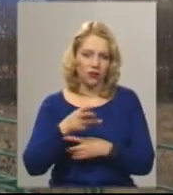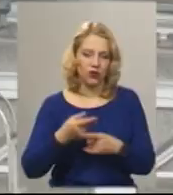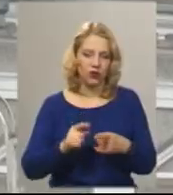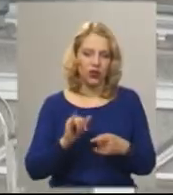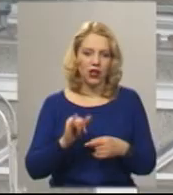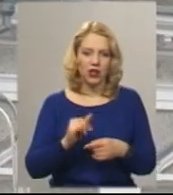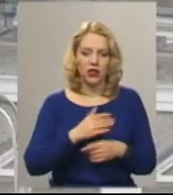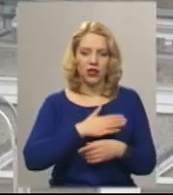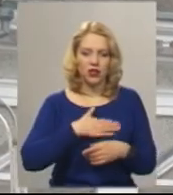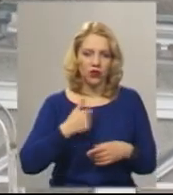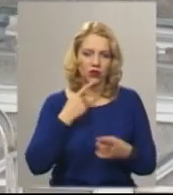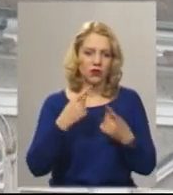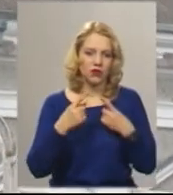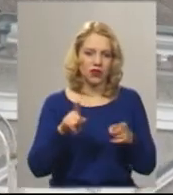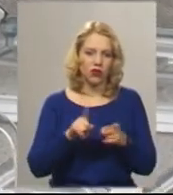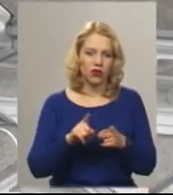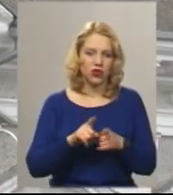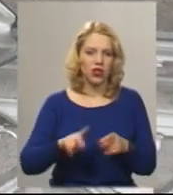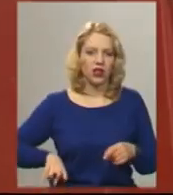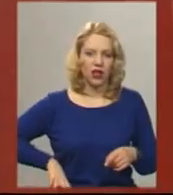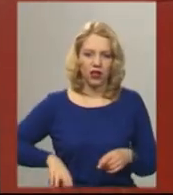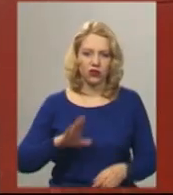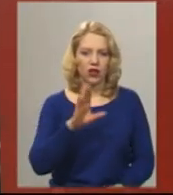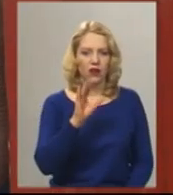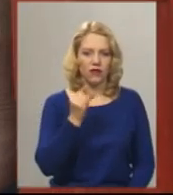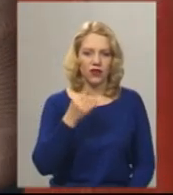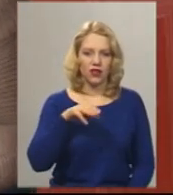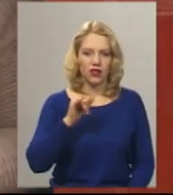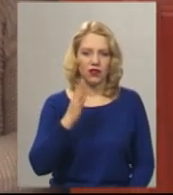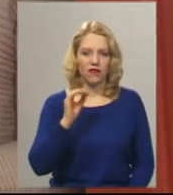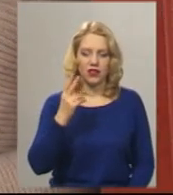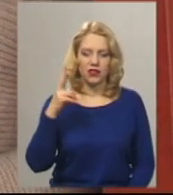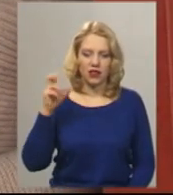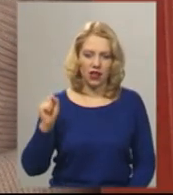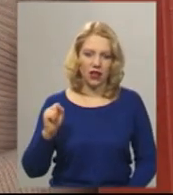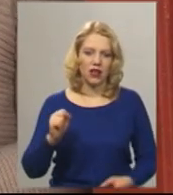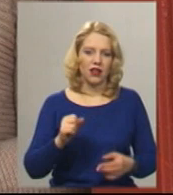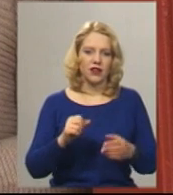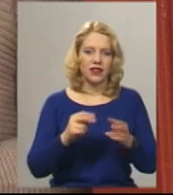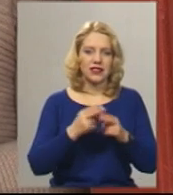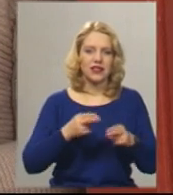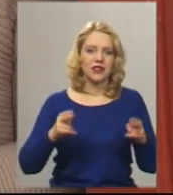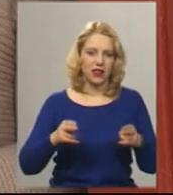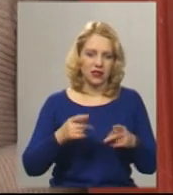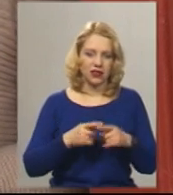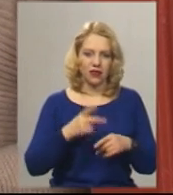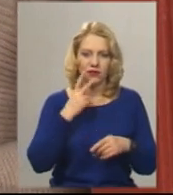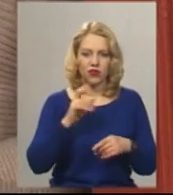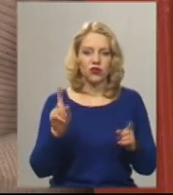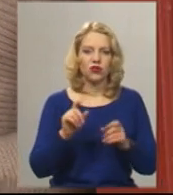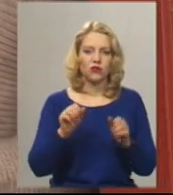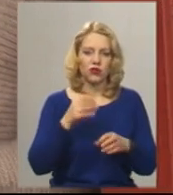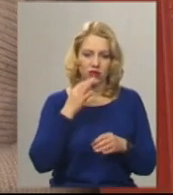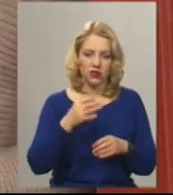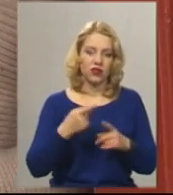інцидент не захотів і директор Вітівецької залізничної станції. Я не знаю, що я можу казати чи як, тому дивіться, через 15 буде